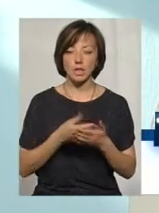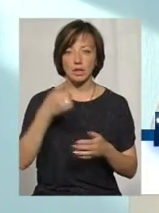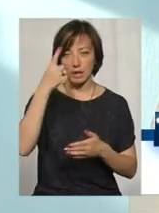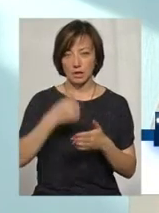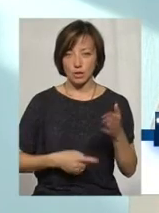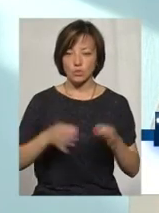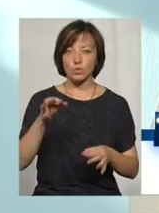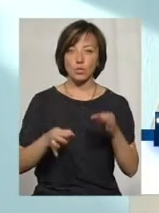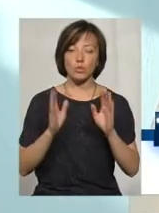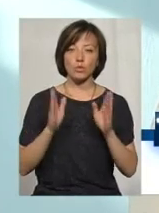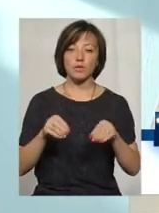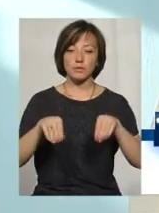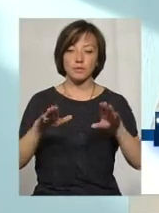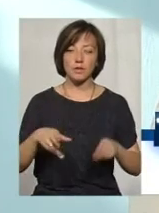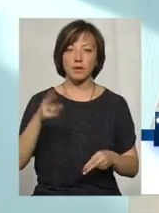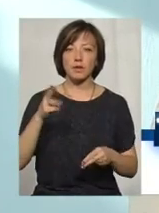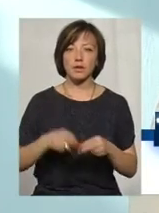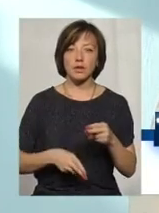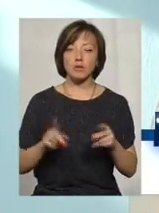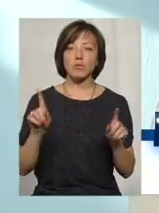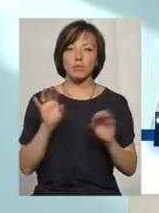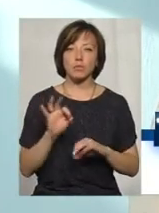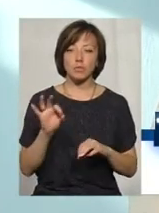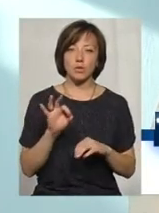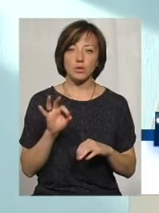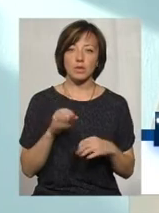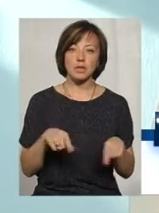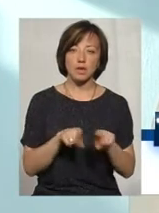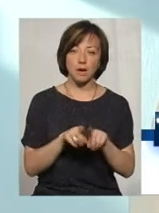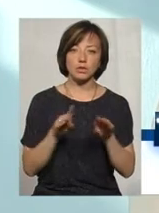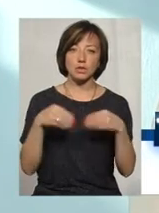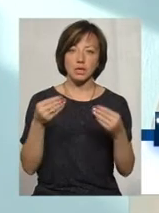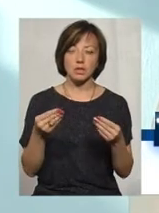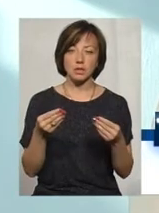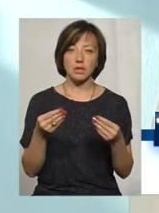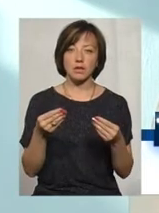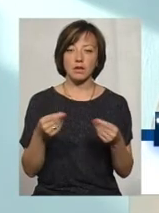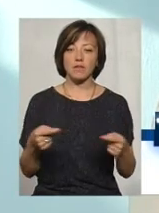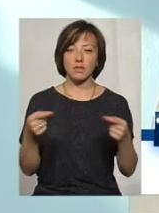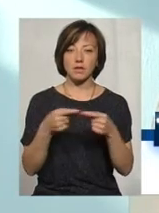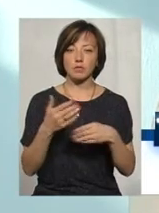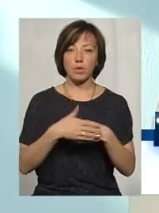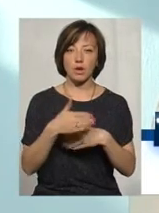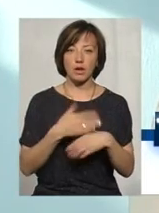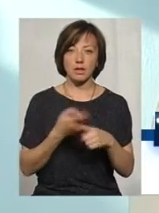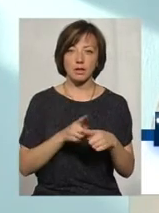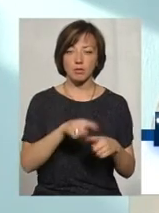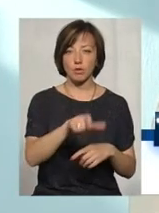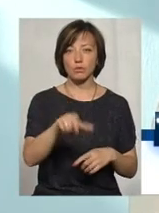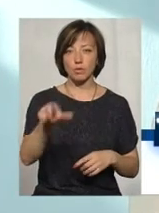судом буде поставлений вирок, яким також буде надана оцінка і визначено відповідне покарання цим особам.